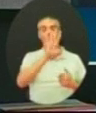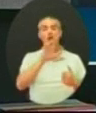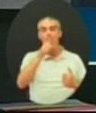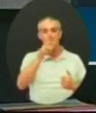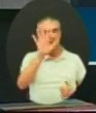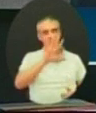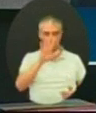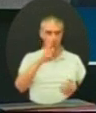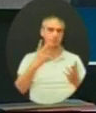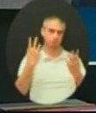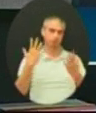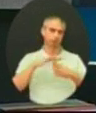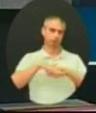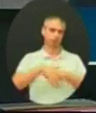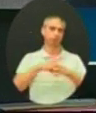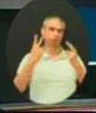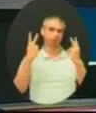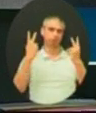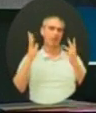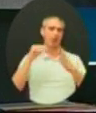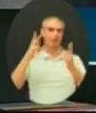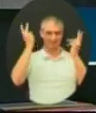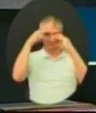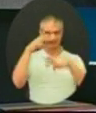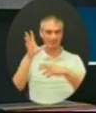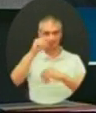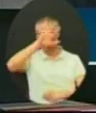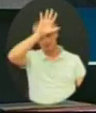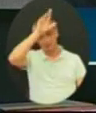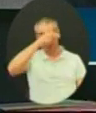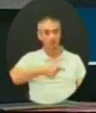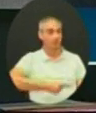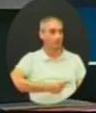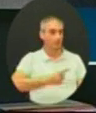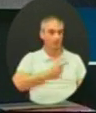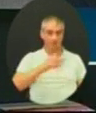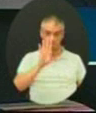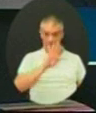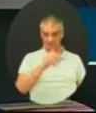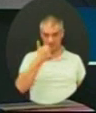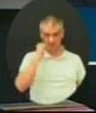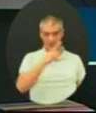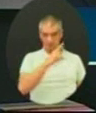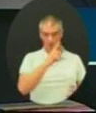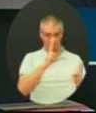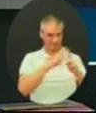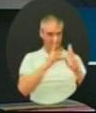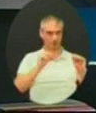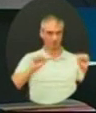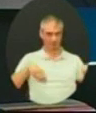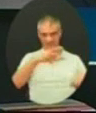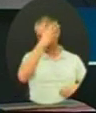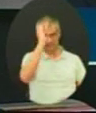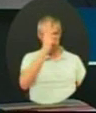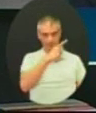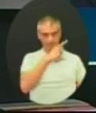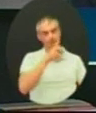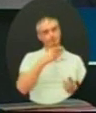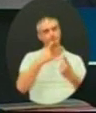ולאירופה יש משקל חשוב בהסכם הנוכחי. את יודעת, אתמול ראש הממשלה נתניהו, לאחר פגישה עם טראמפ, תדרך עיתונאים